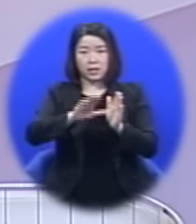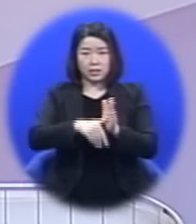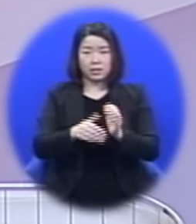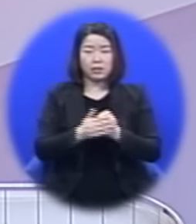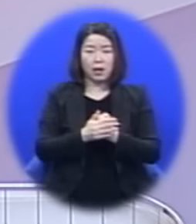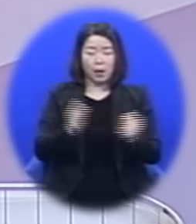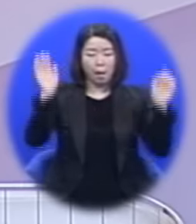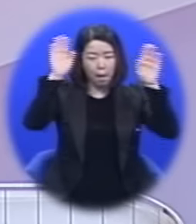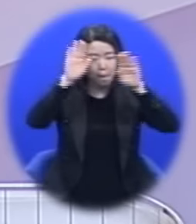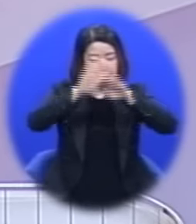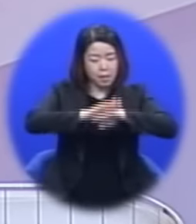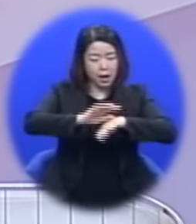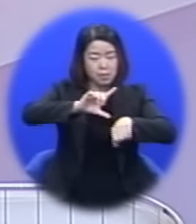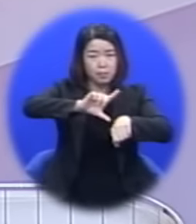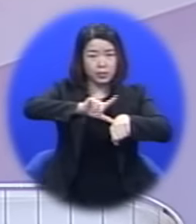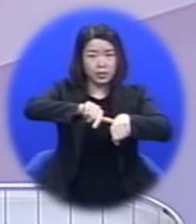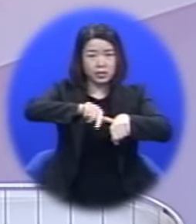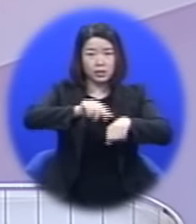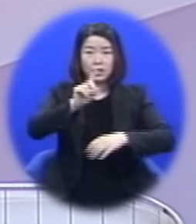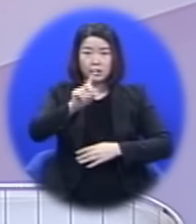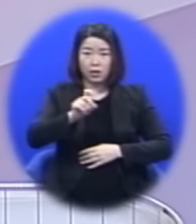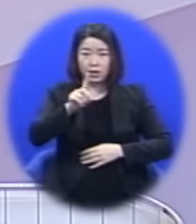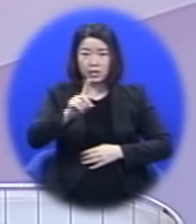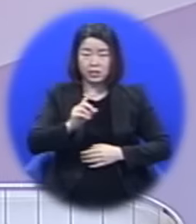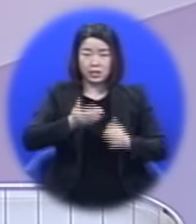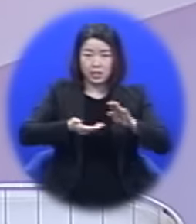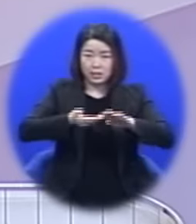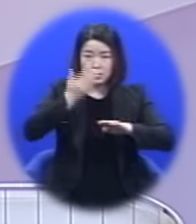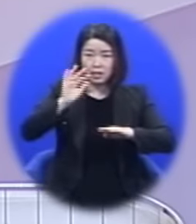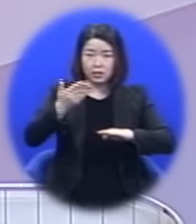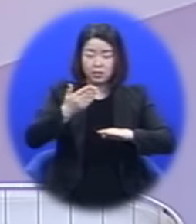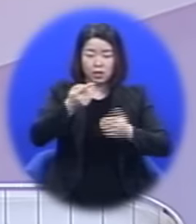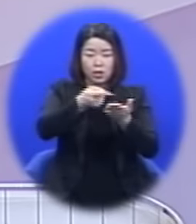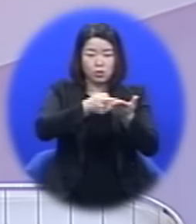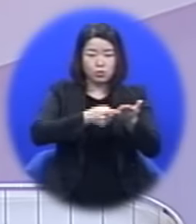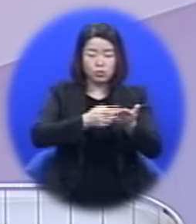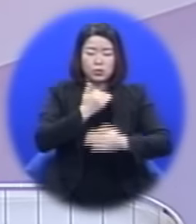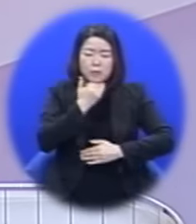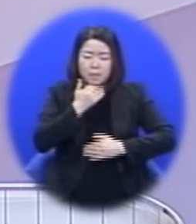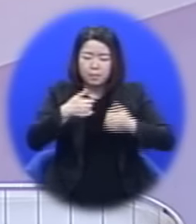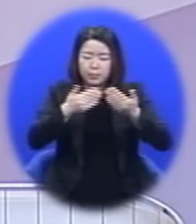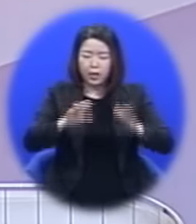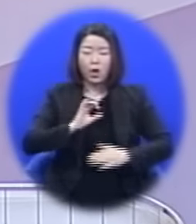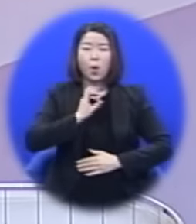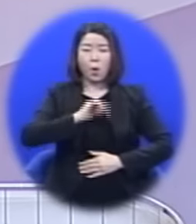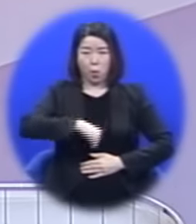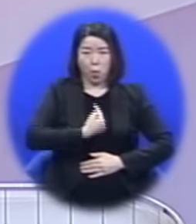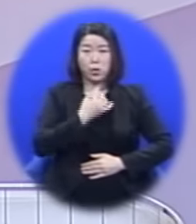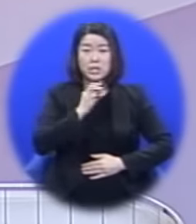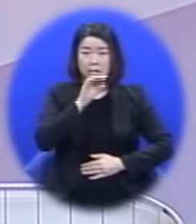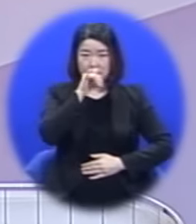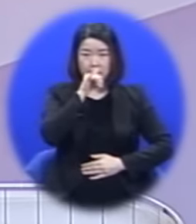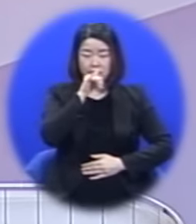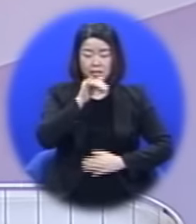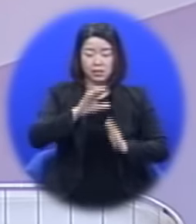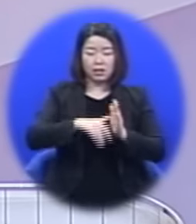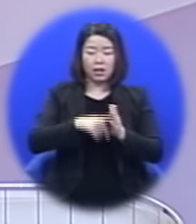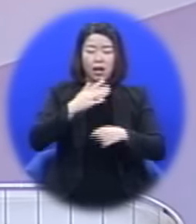밤 11시가 넘어가는 시간에 수술 대기실에 혼자 남아있으면서 하나님 생각이